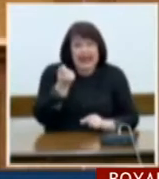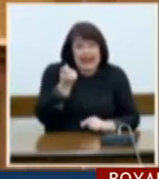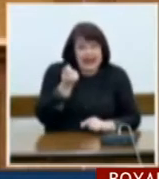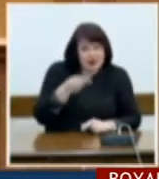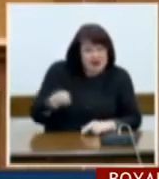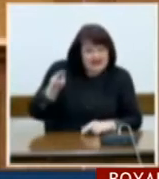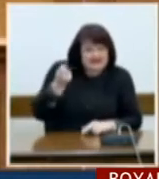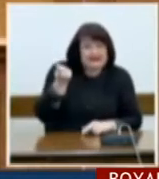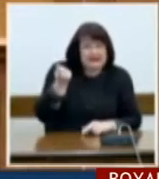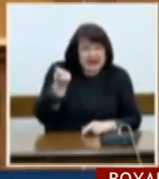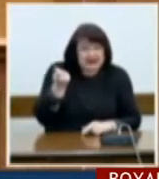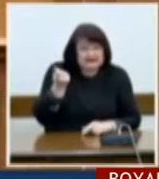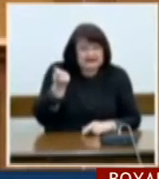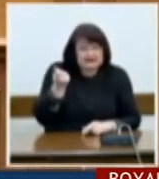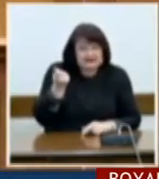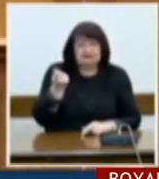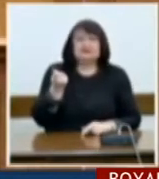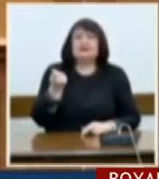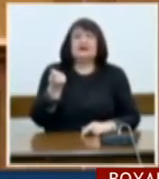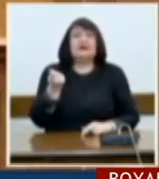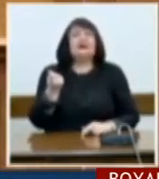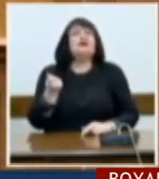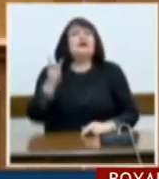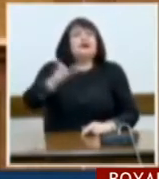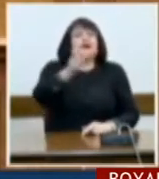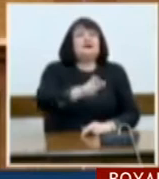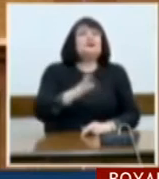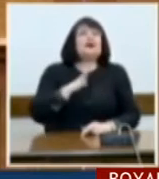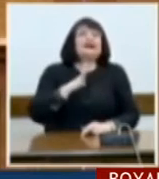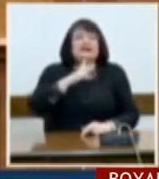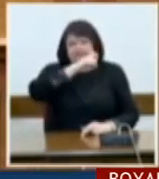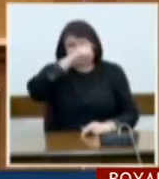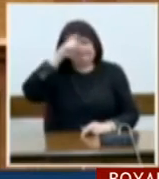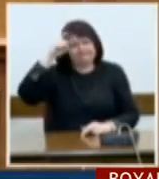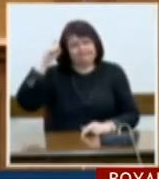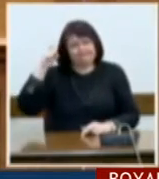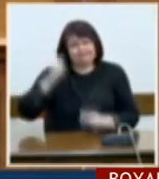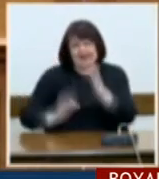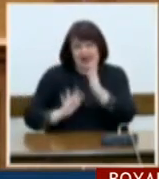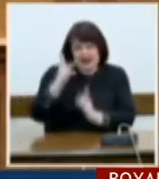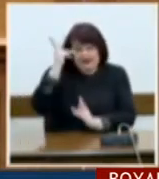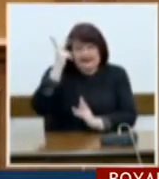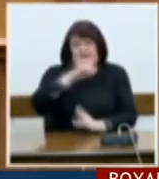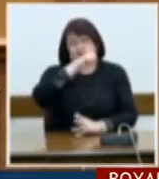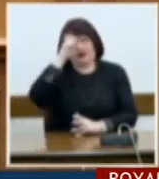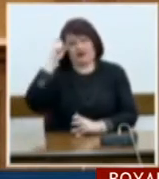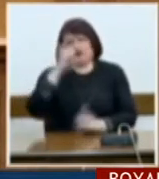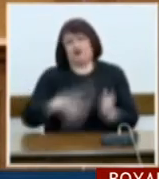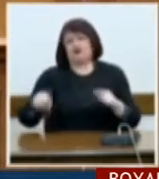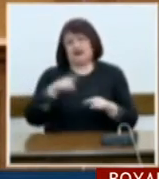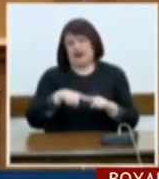τιμών δυσκολεύει τη ζωή των πολιτών και εμποδίζει την ανάπτυξη της χώρας. Το